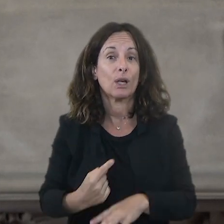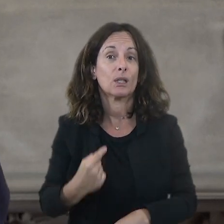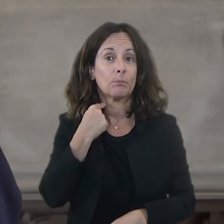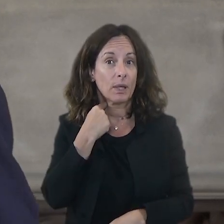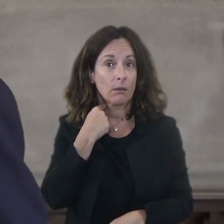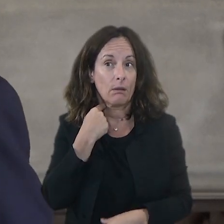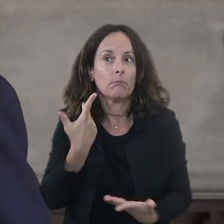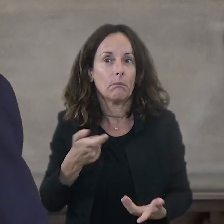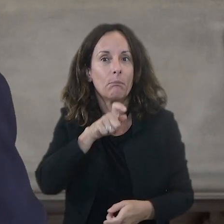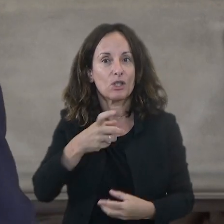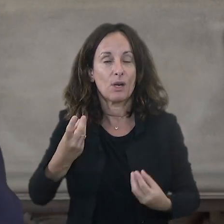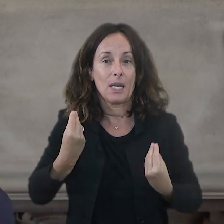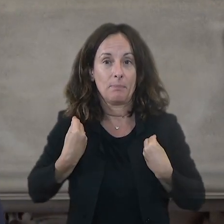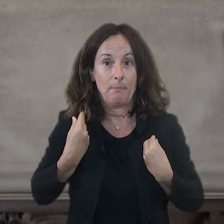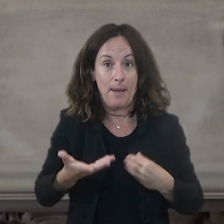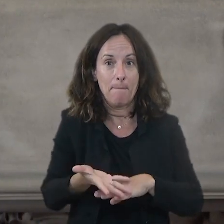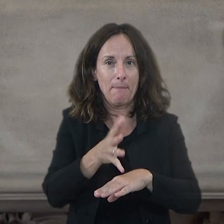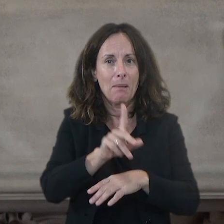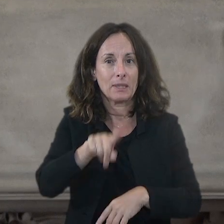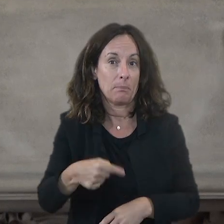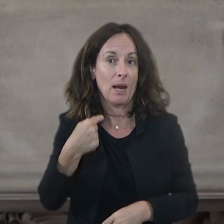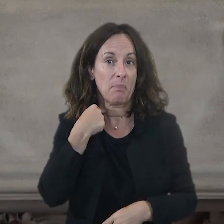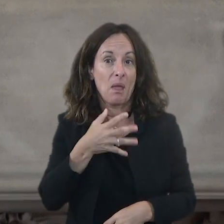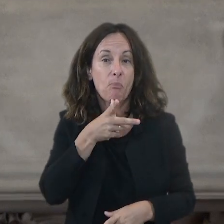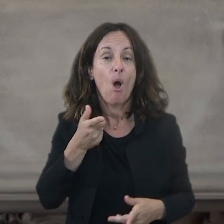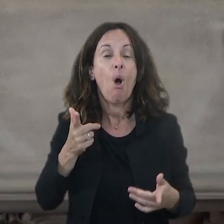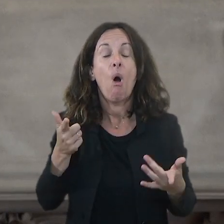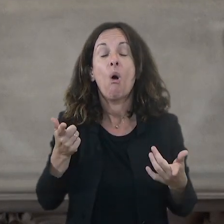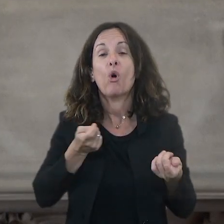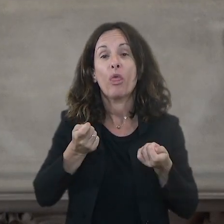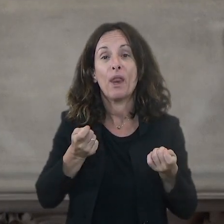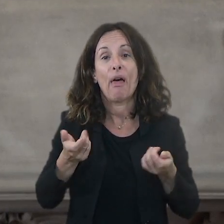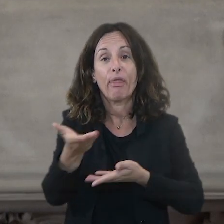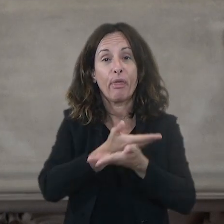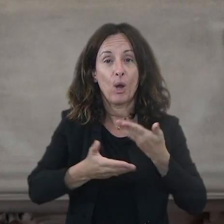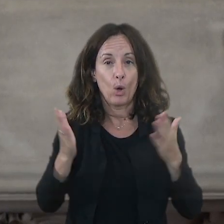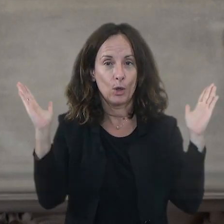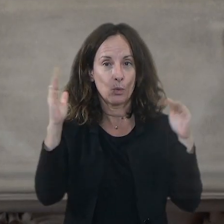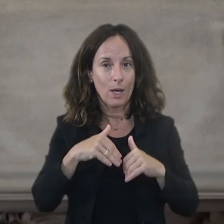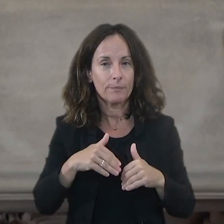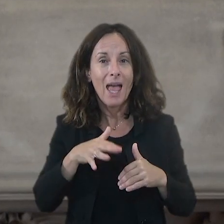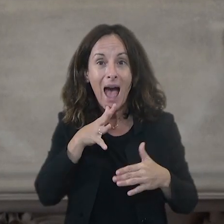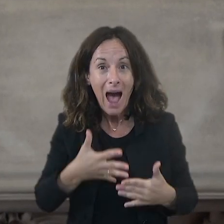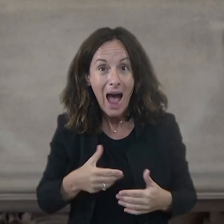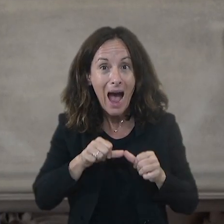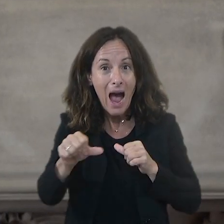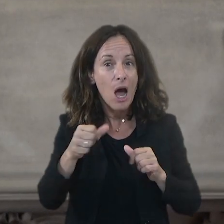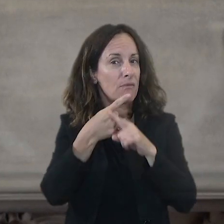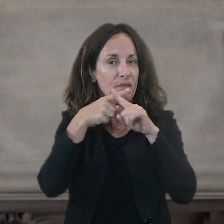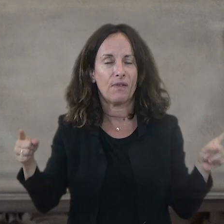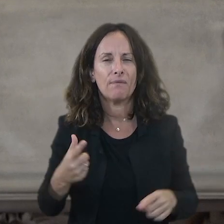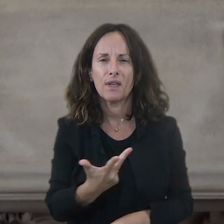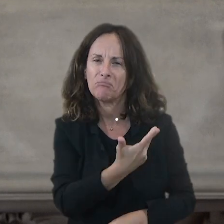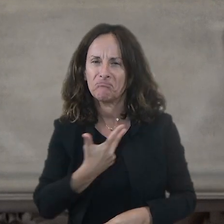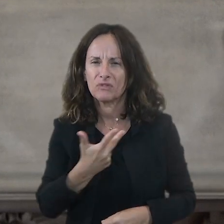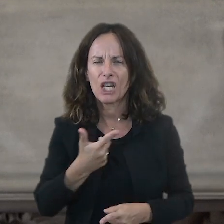i concretament la gent de la ciutat de Palma. Per tant, màxima coordinació entre les tres institucions i anam amb una línia